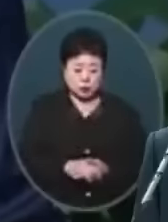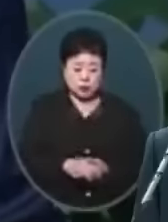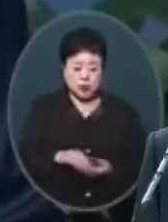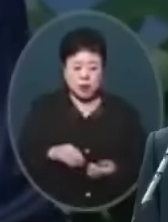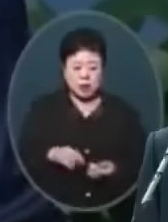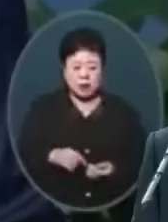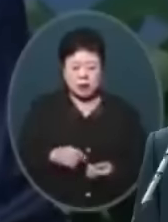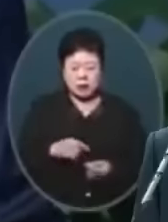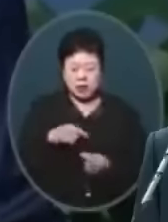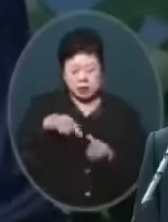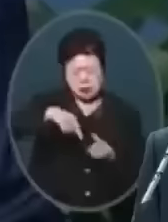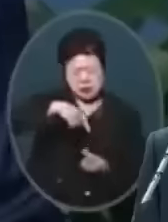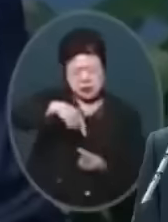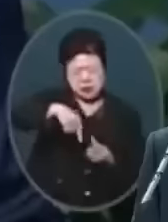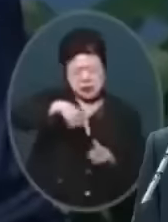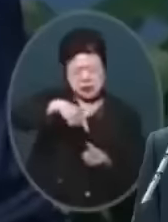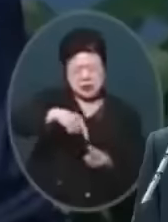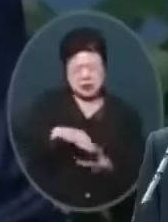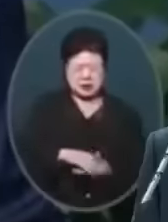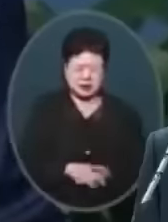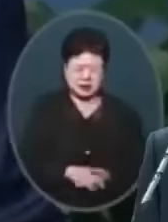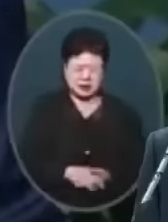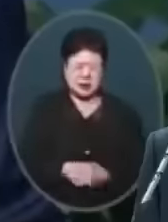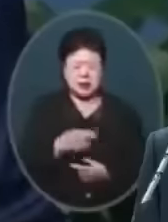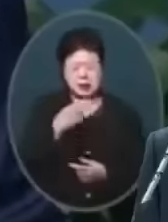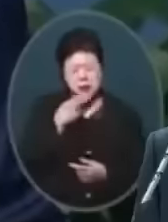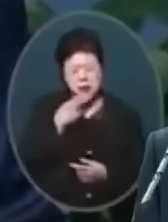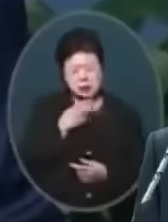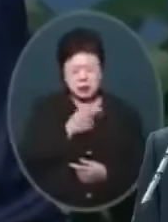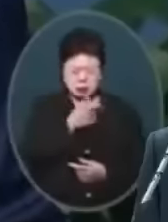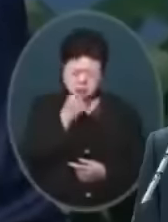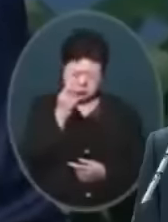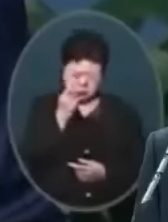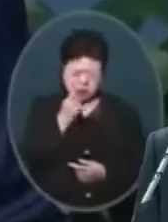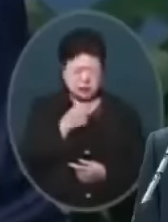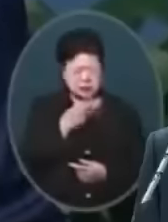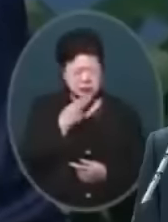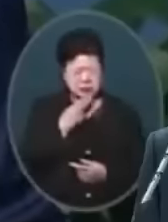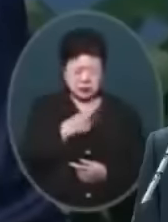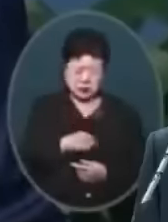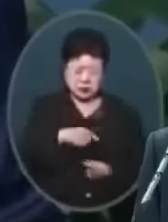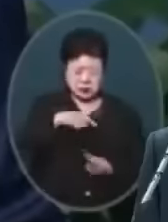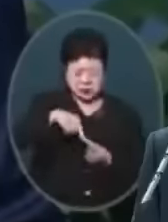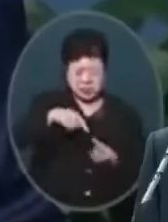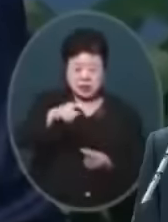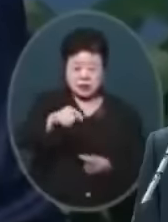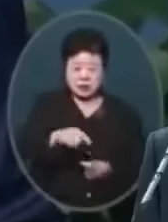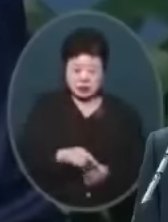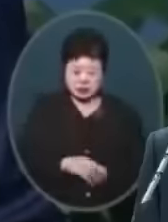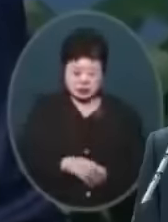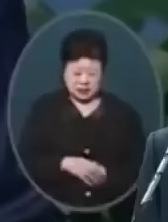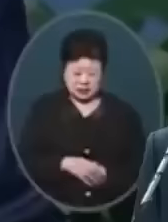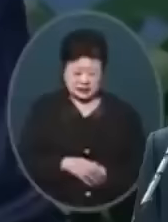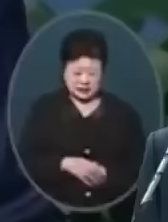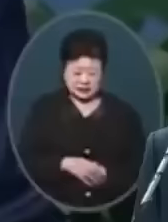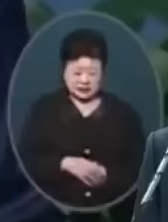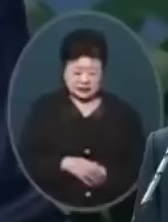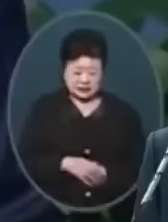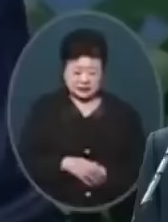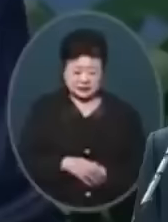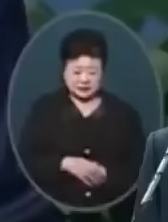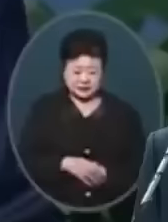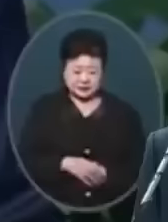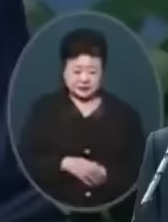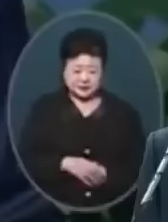빙빙 돌아가면서 그렇게 말하는 것이 싫다고 그 사람을 어떻게 생각하냐고. 그래서